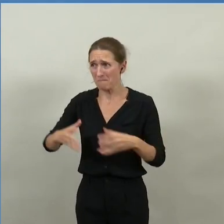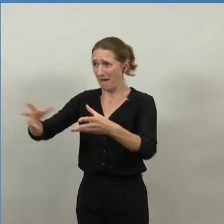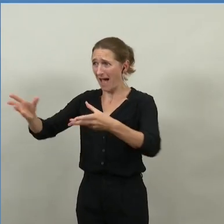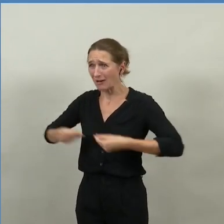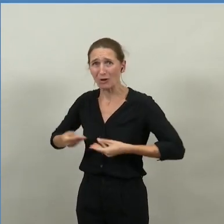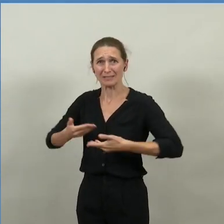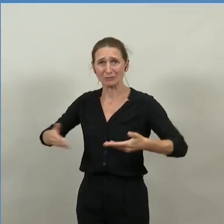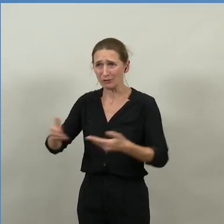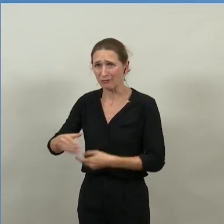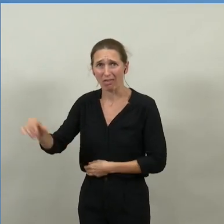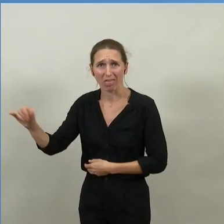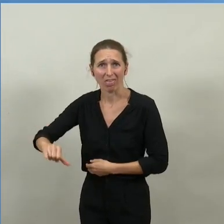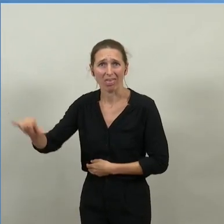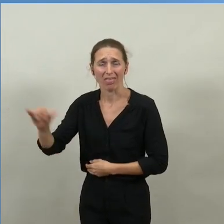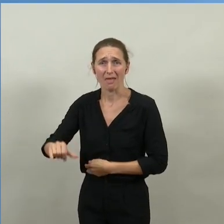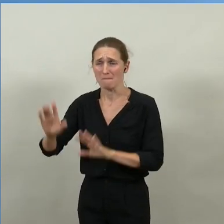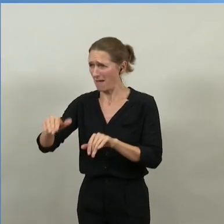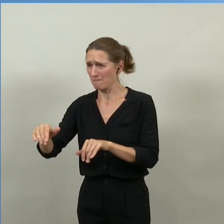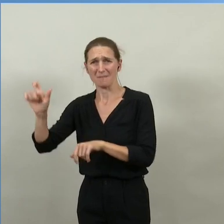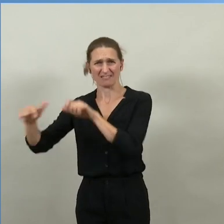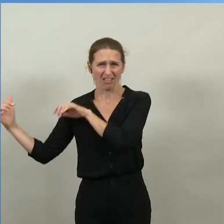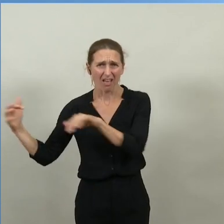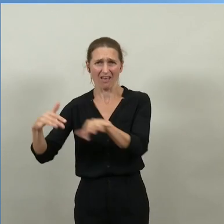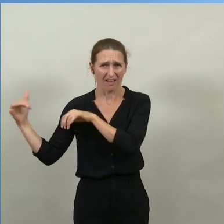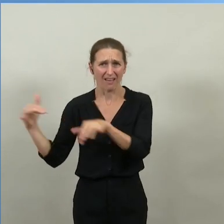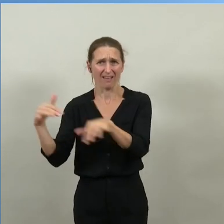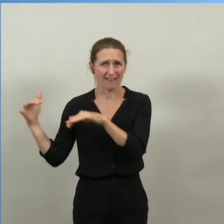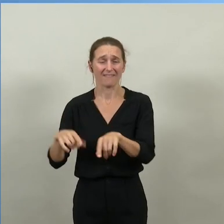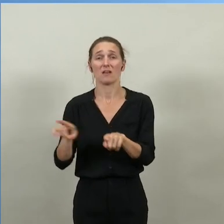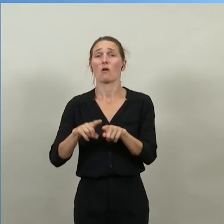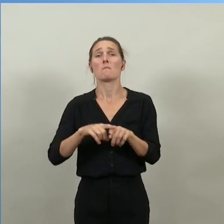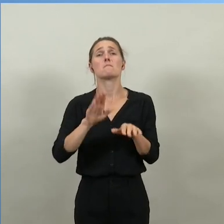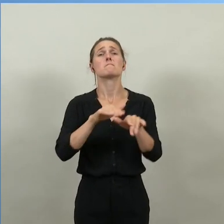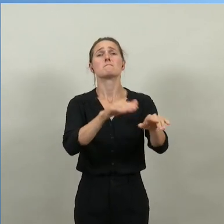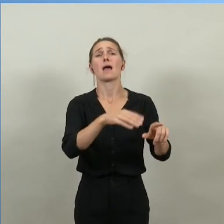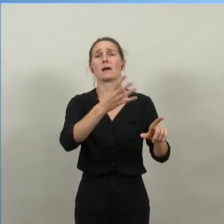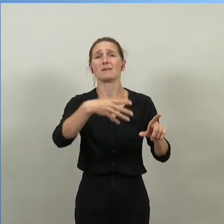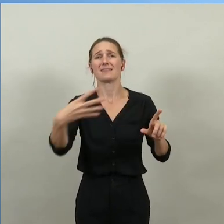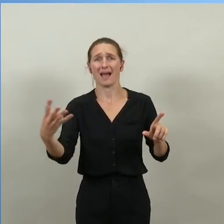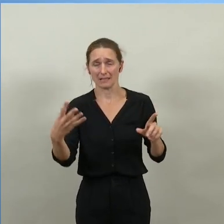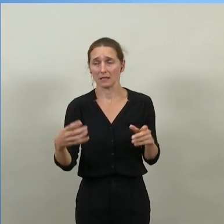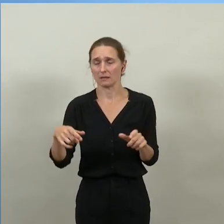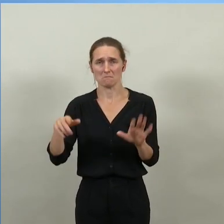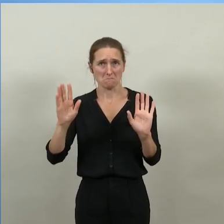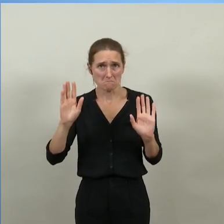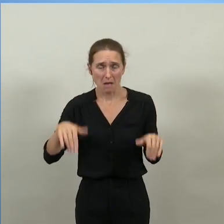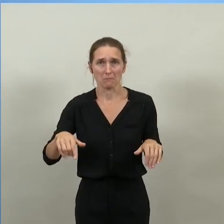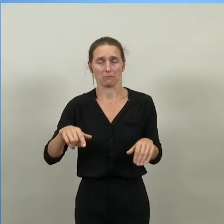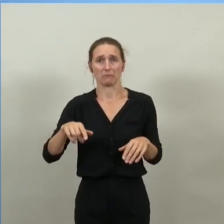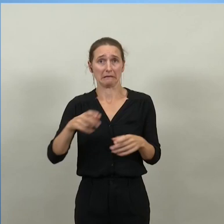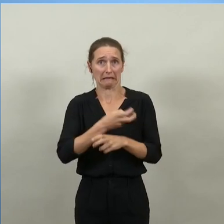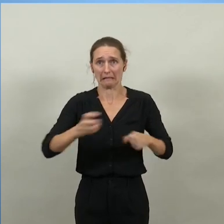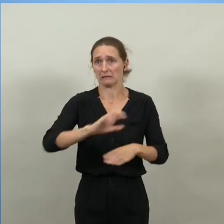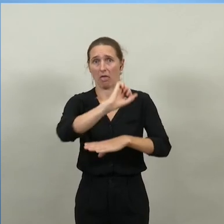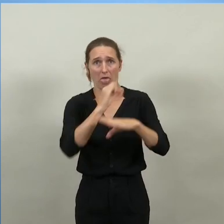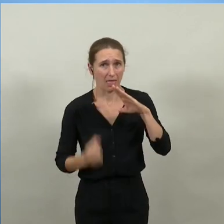procède de la même logique que laisser des migrants mourir en Méditerranée n'empêche personne de risquer sa vie pour fuir la guerre la misère ou les persécutions au lieu de